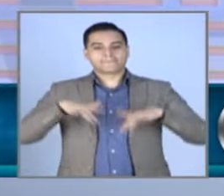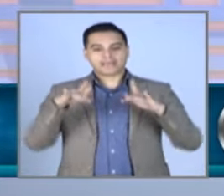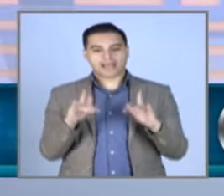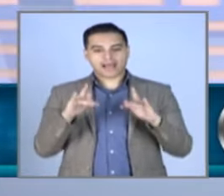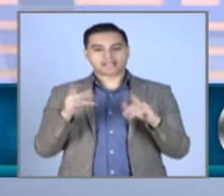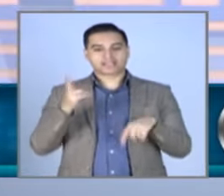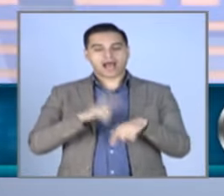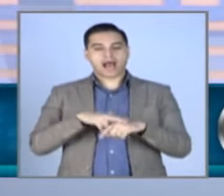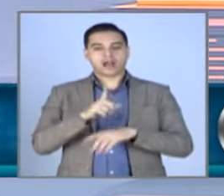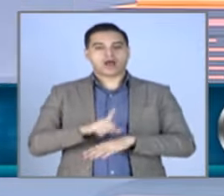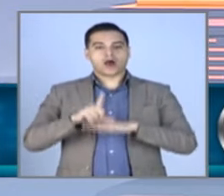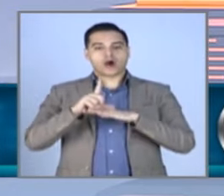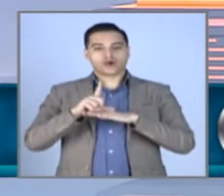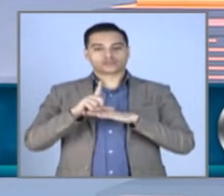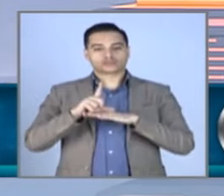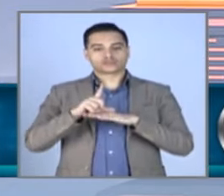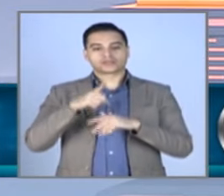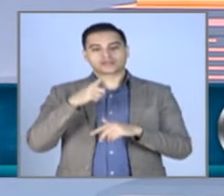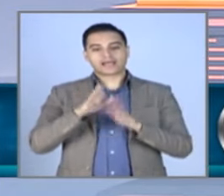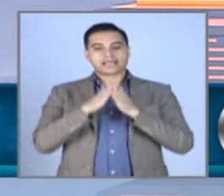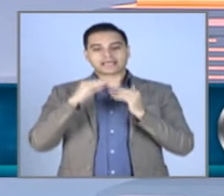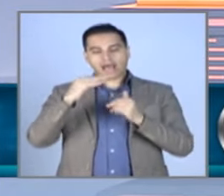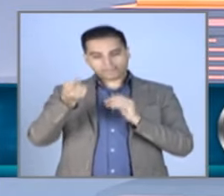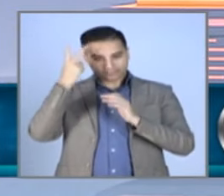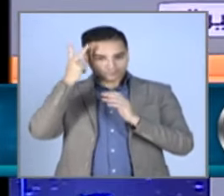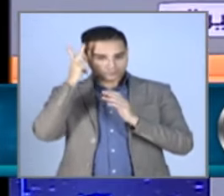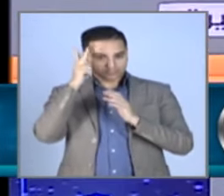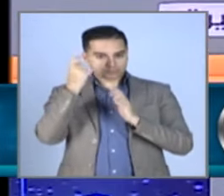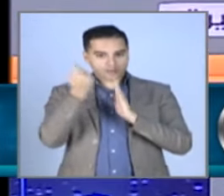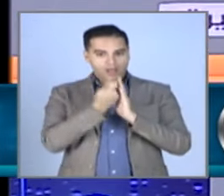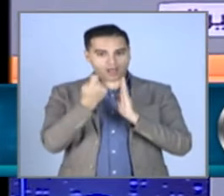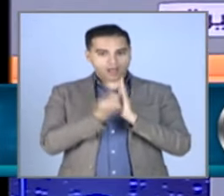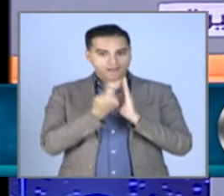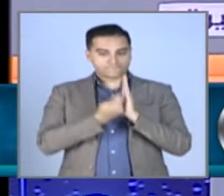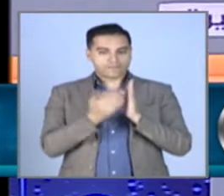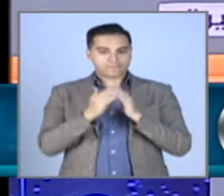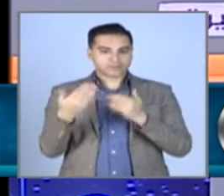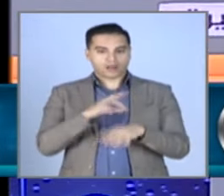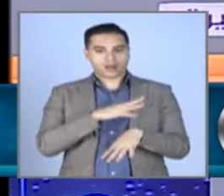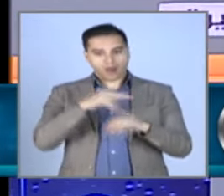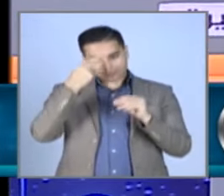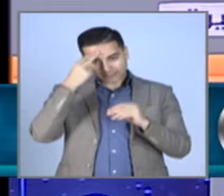الشعب يجلس على العرش هو كتاب لصحفي مصري راحل، فمن هو؟